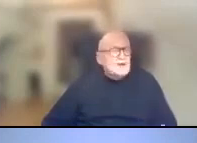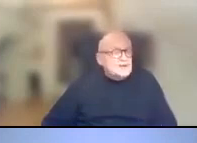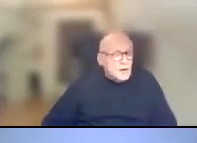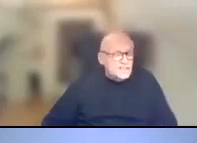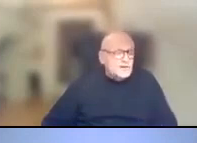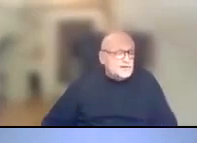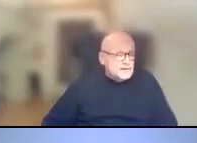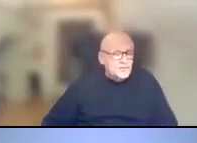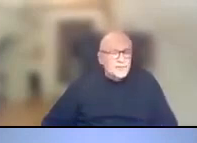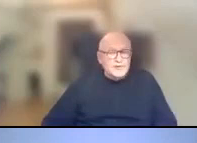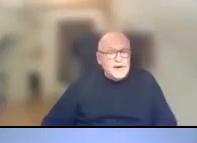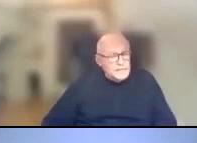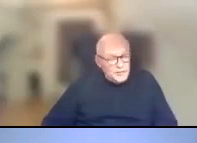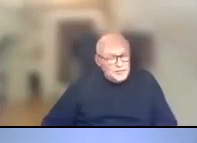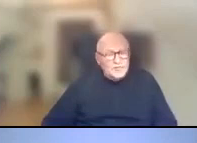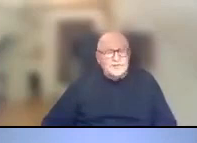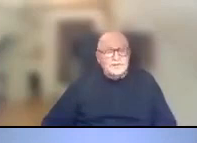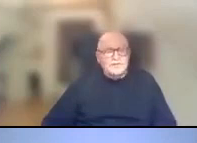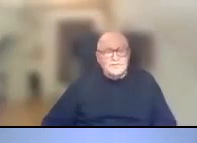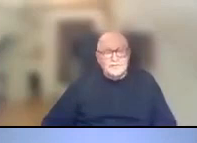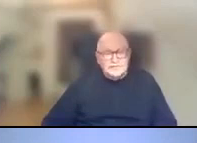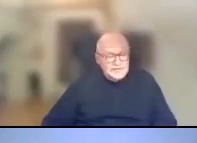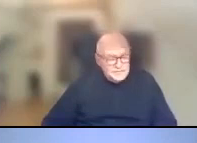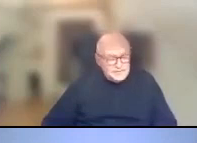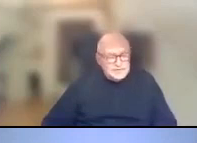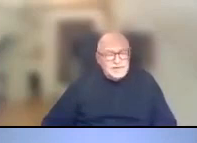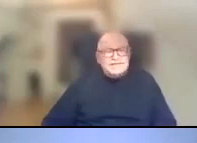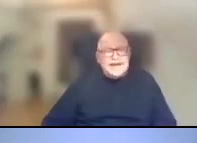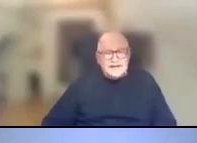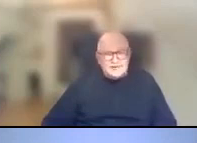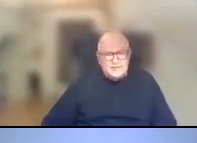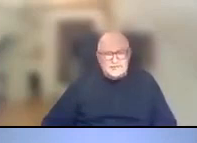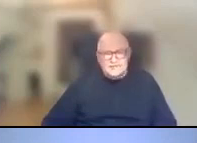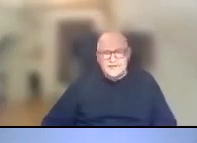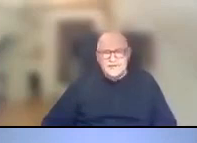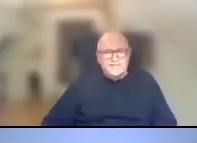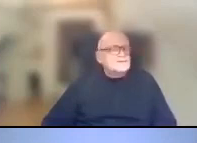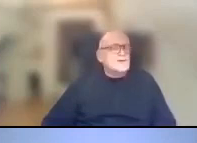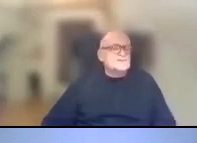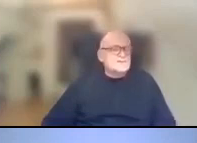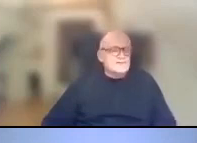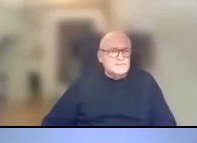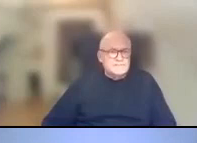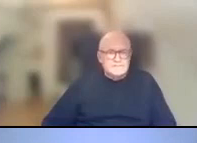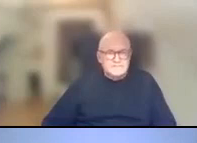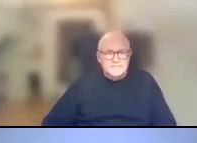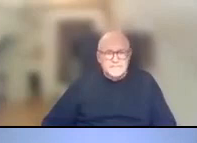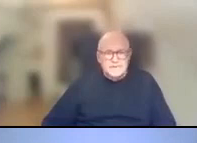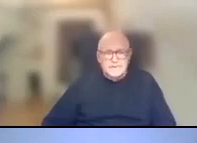gucken. Die Opfer, die Angehörigen, aber auch die Kolleginnen und Kollegen sind in besonderer Weise arglos,